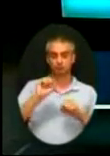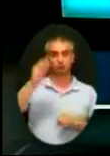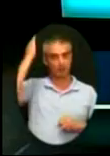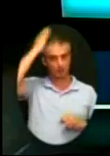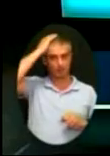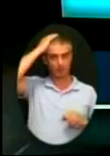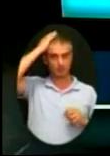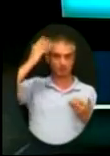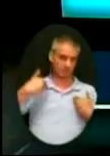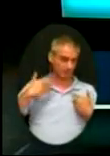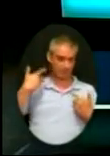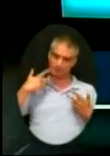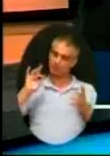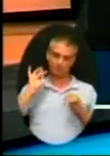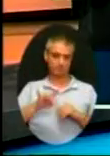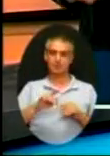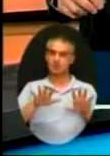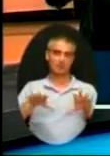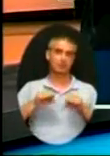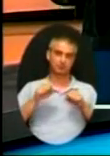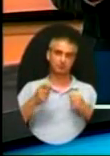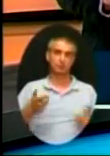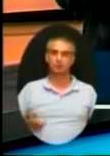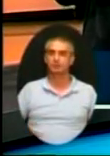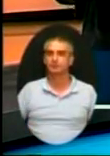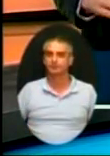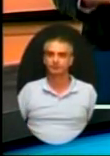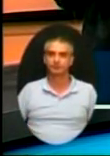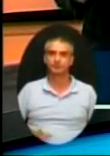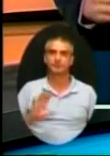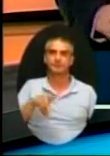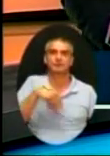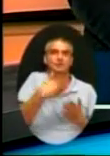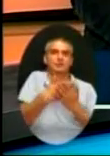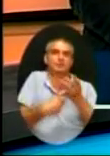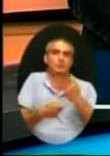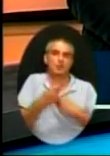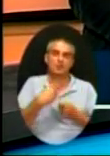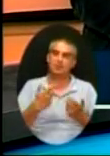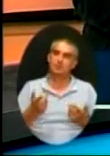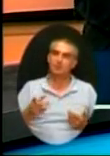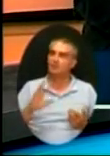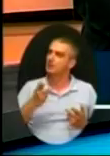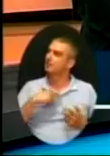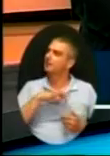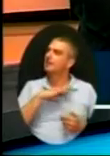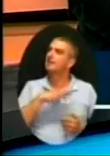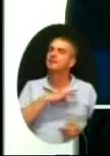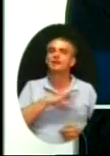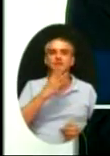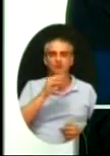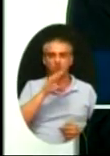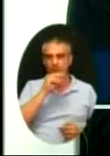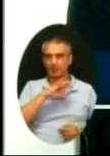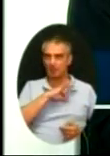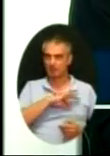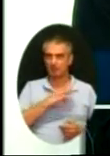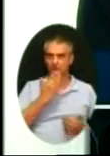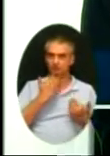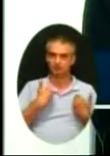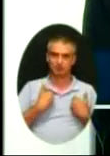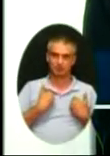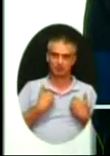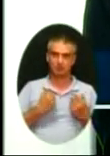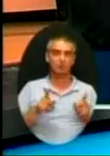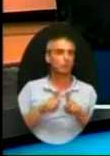בנט. גם אני הייתי מספח לתוכנית הסיפוח של בנט. יש פה הצעה כלכלית, יש פה פוטנציאל. כשהוא מדבר על אינטרס ישראלי והוא מדבר על אינטרס ישראלי,